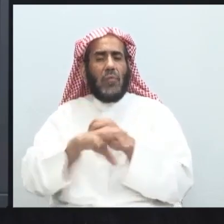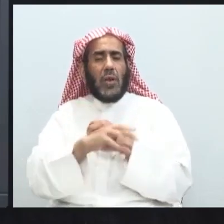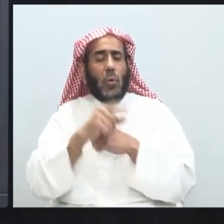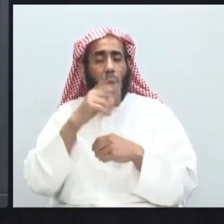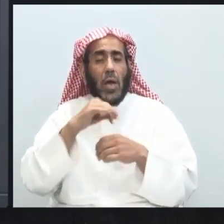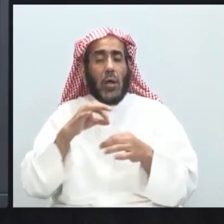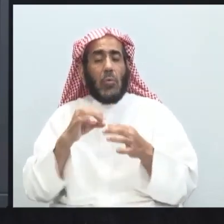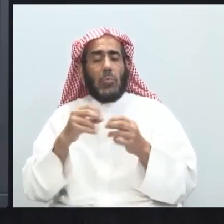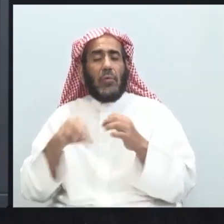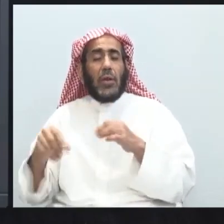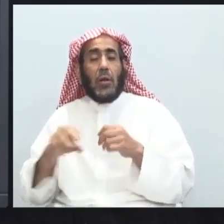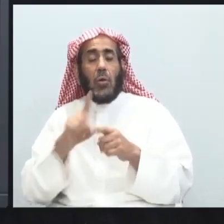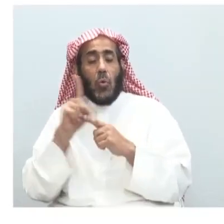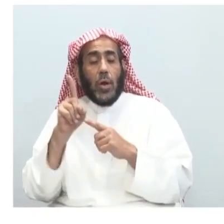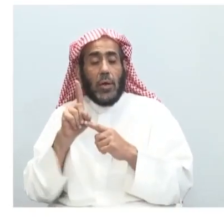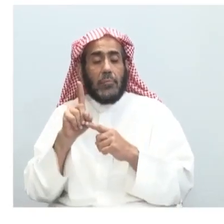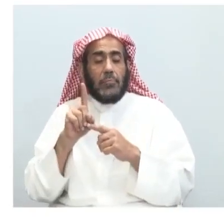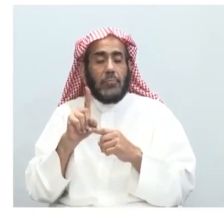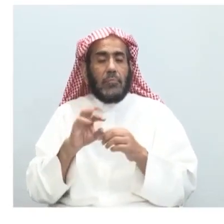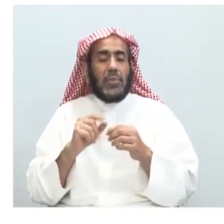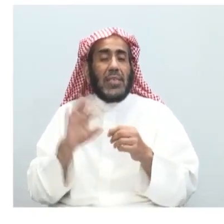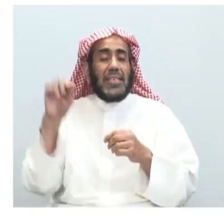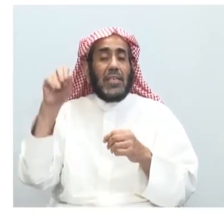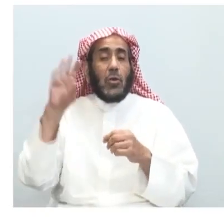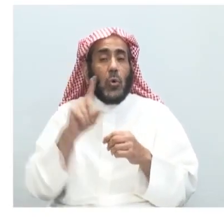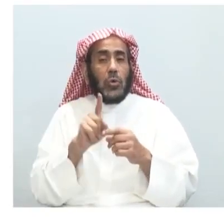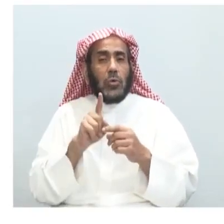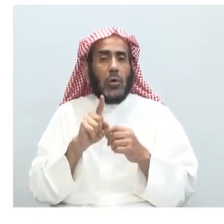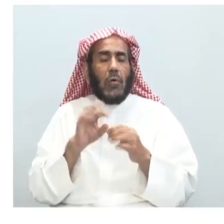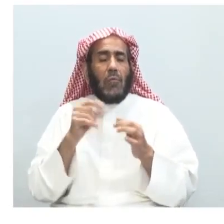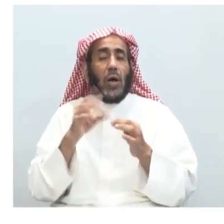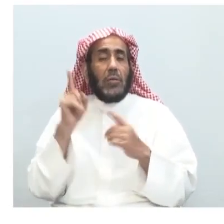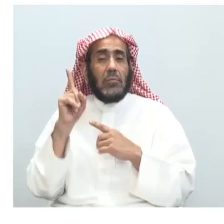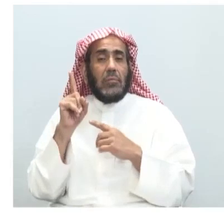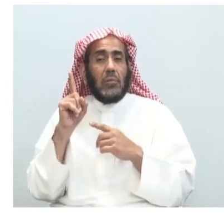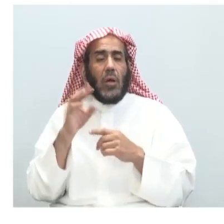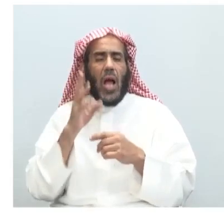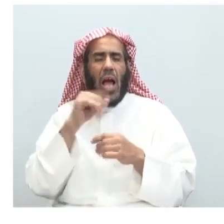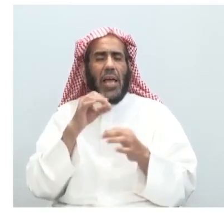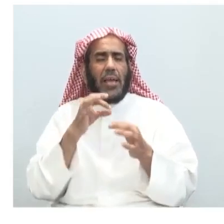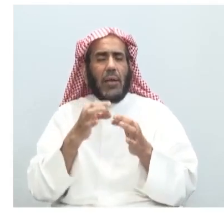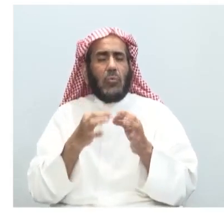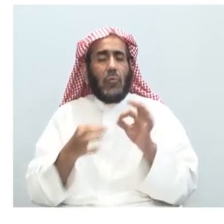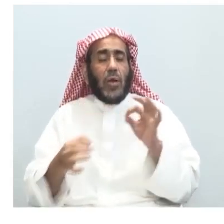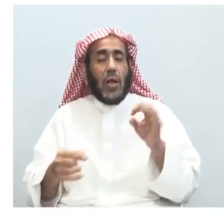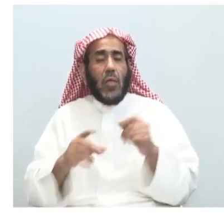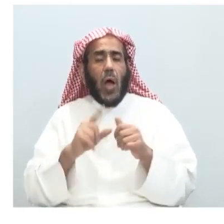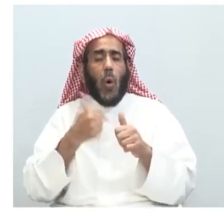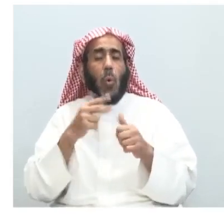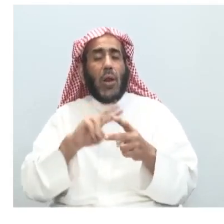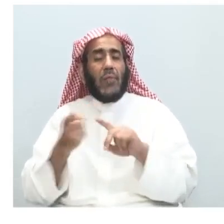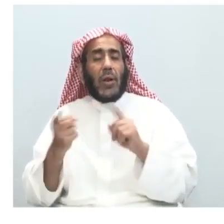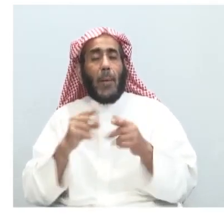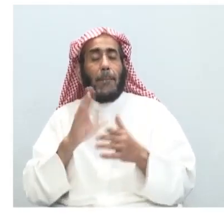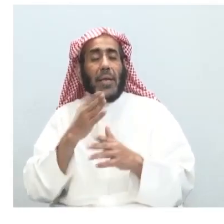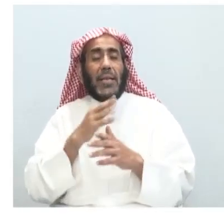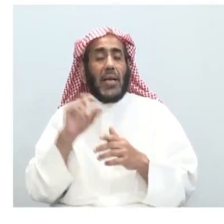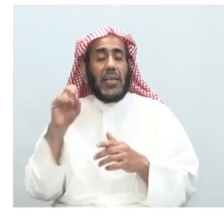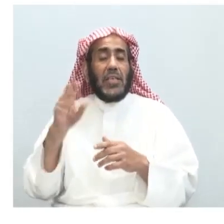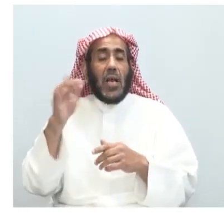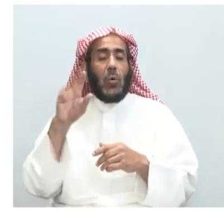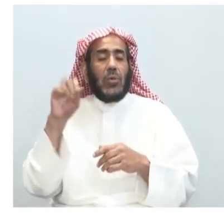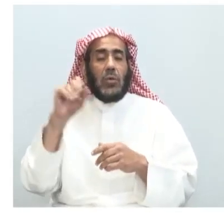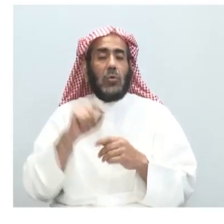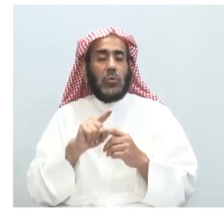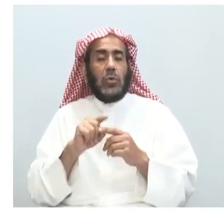وغير متفرع ولكن هنا السيليلوز فقط هنا غير متفرع اذا هذا اول فرق بين النشا